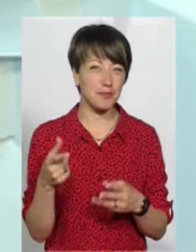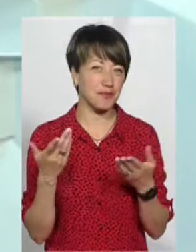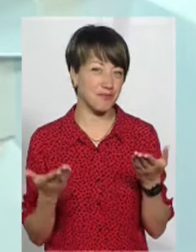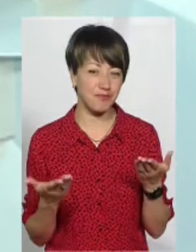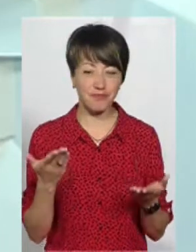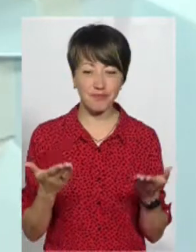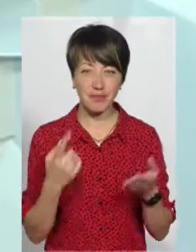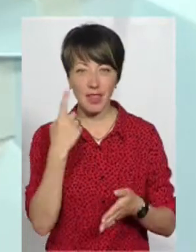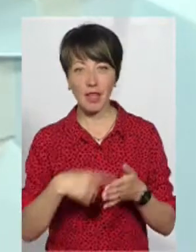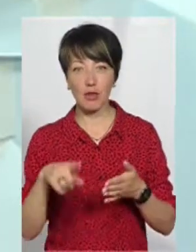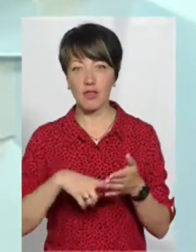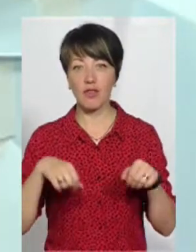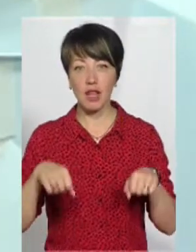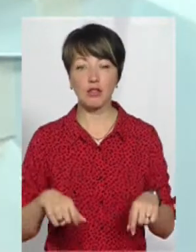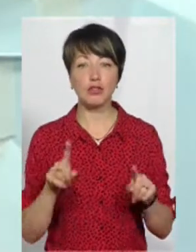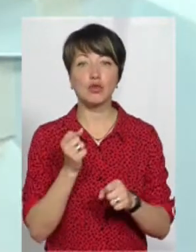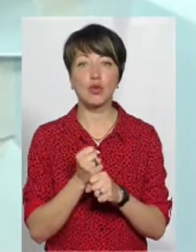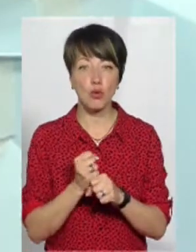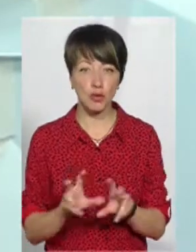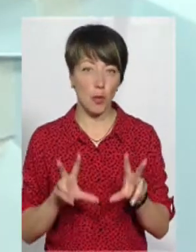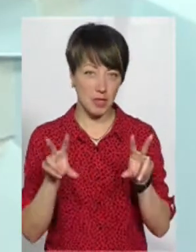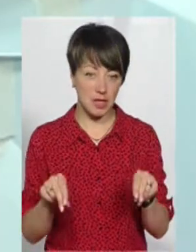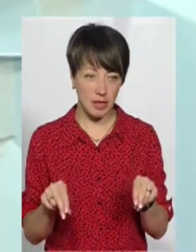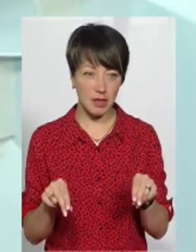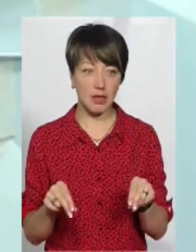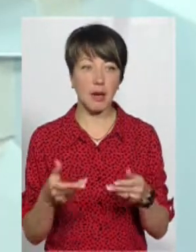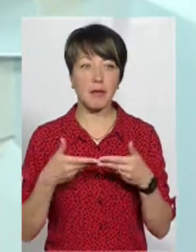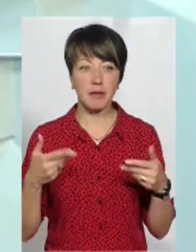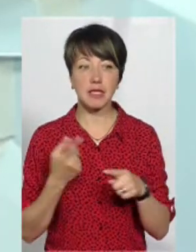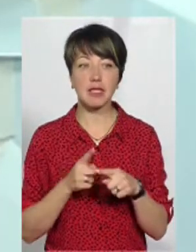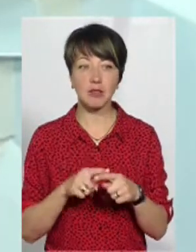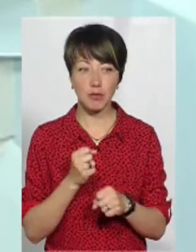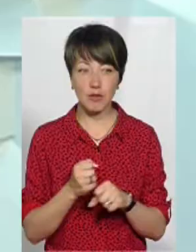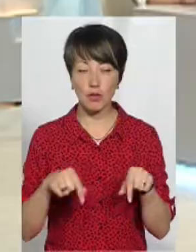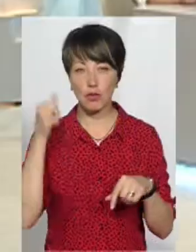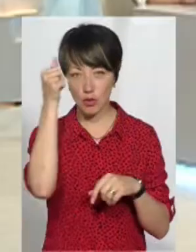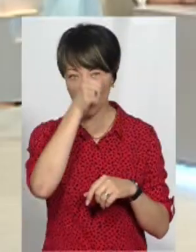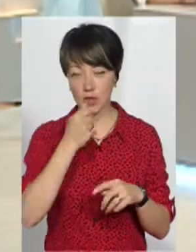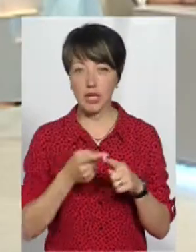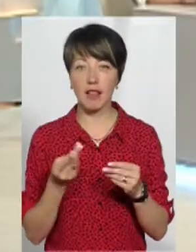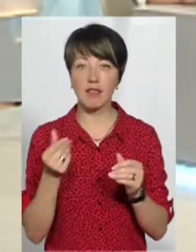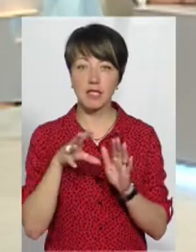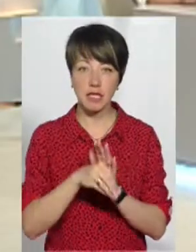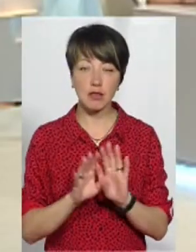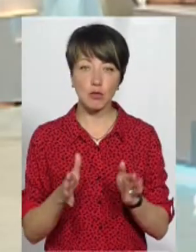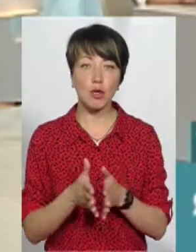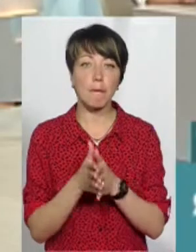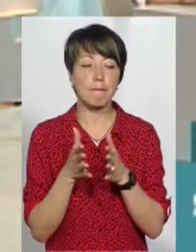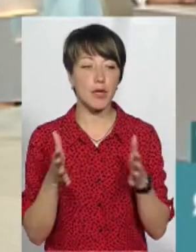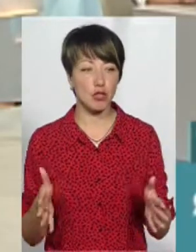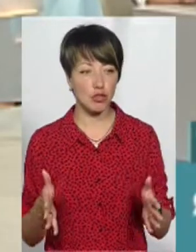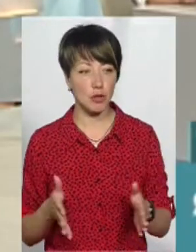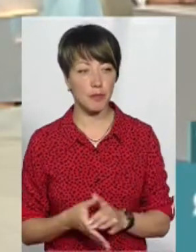довіряти владі, що вона зробить те, що вона обіцяла. Ми це зробили, і цього року ця інвестиція буде навіть більша. А